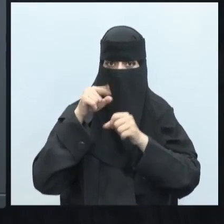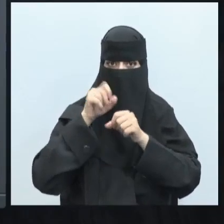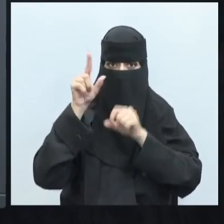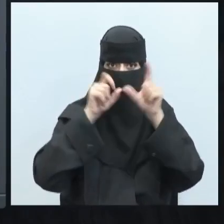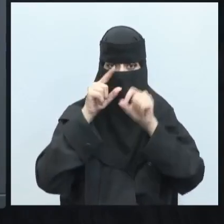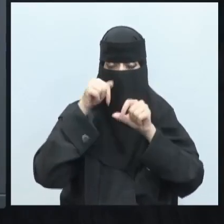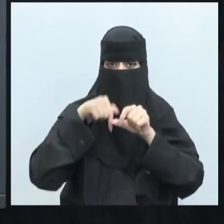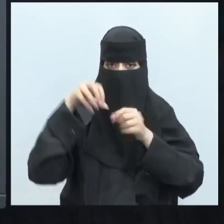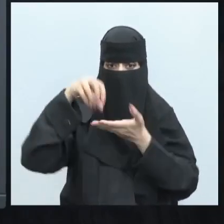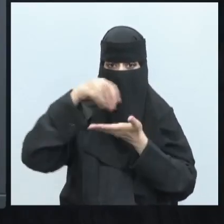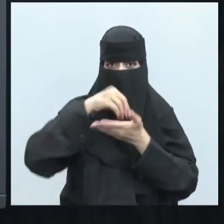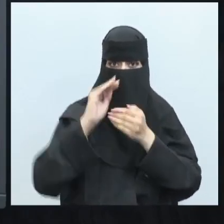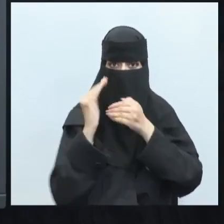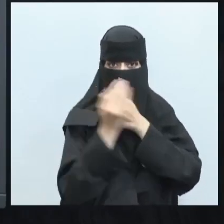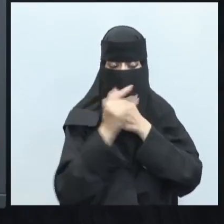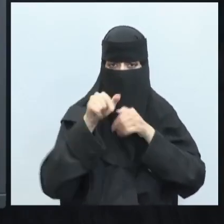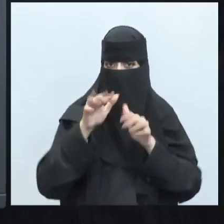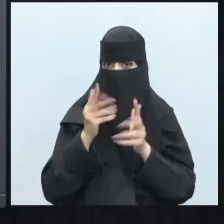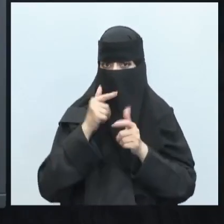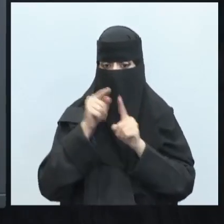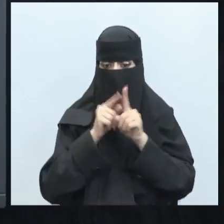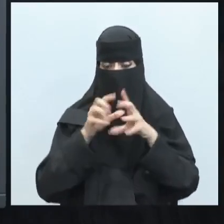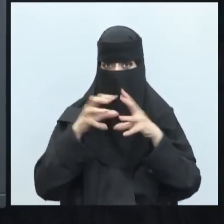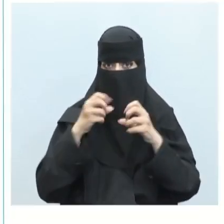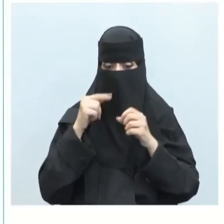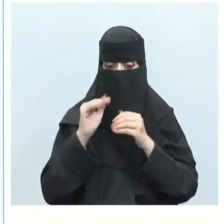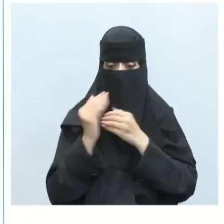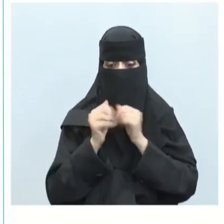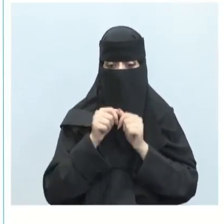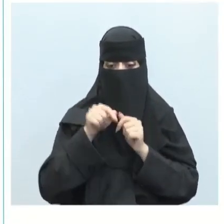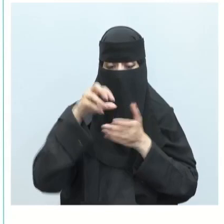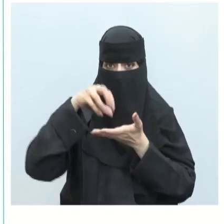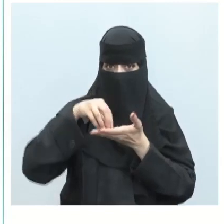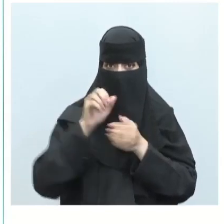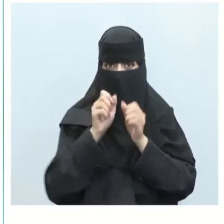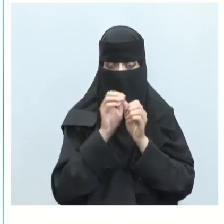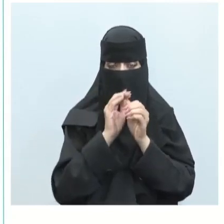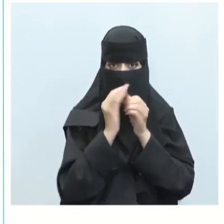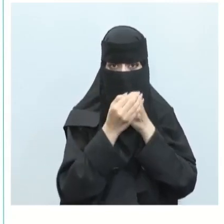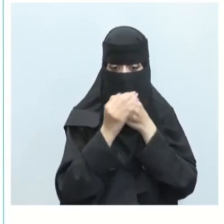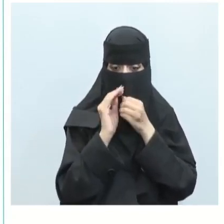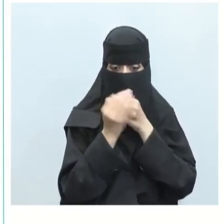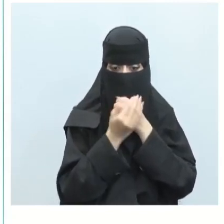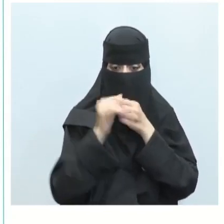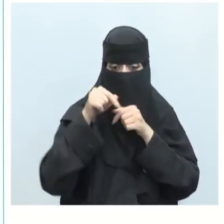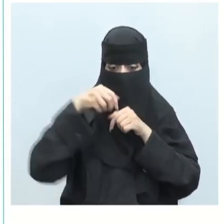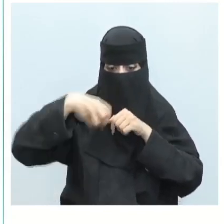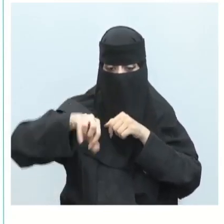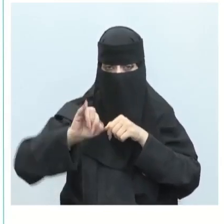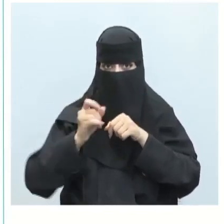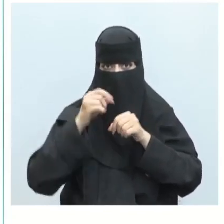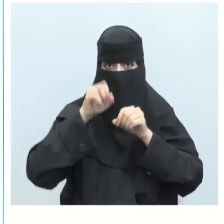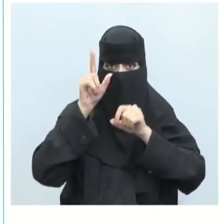هو استخدام المناطق العازله فما هو المقصود بالمناطق العازله هي منطقه او هي جزء من هذه الشبكه يتم